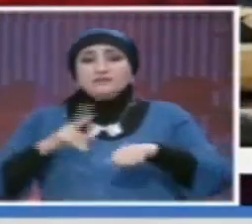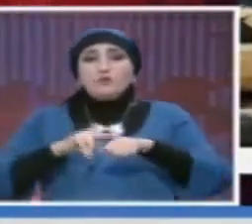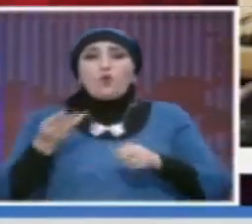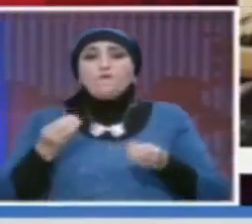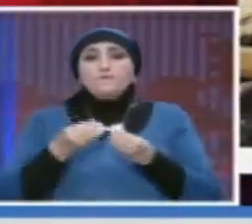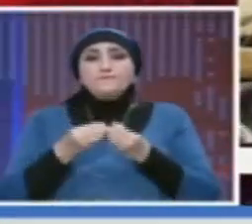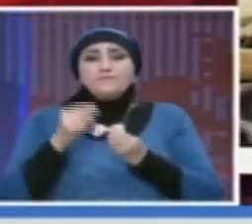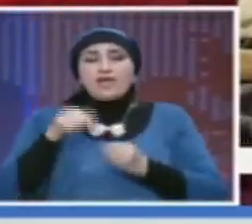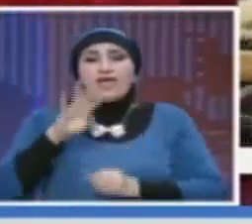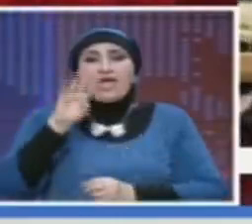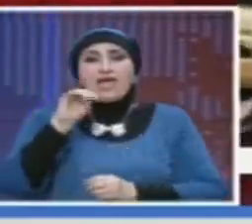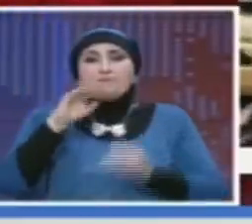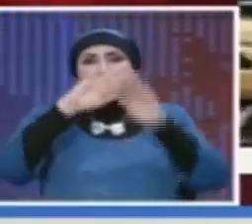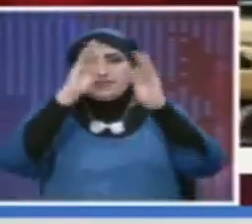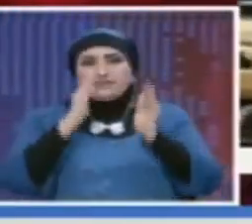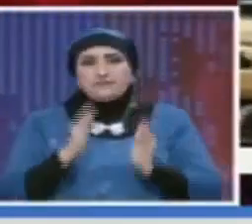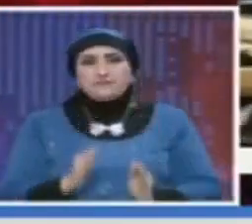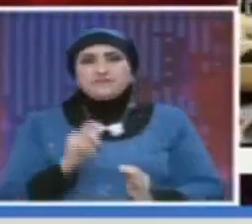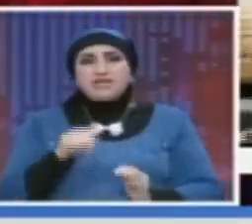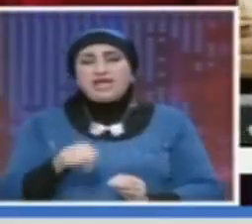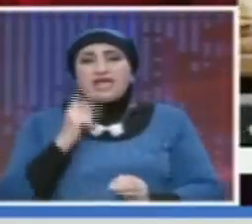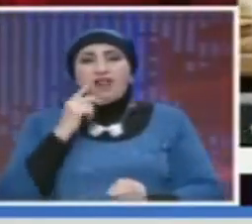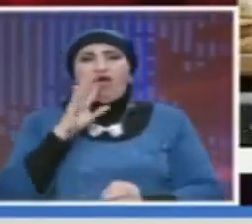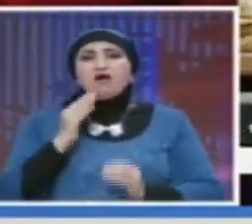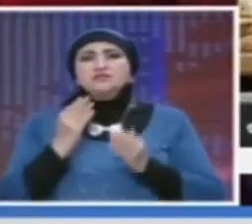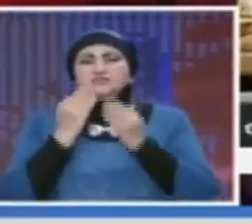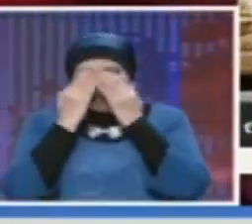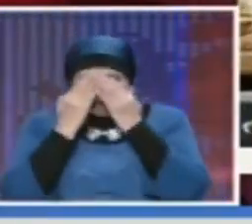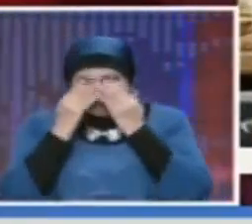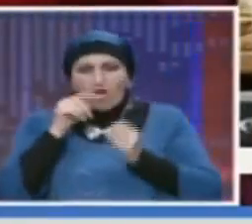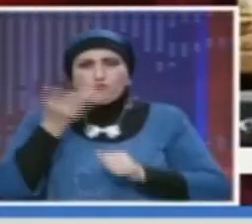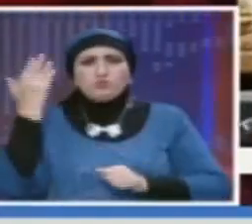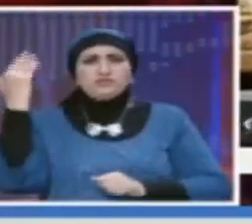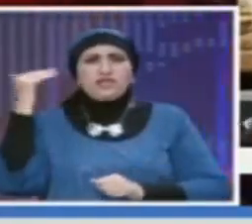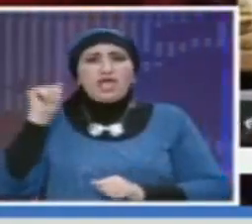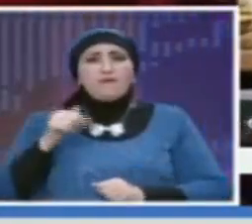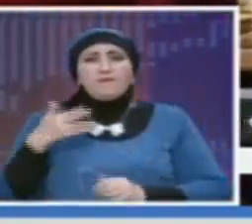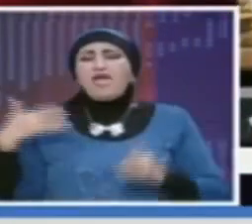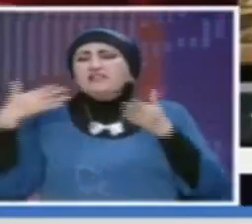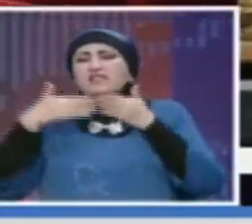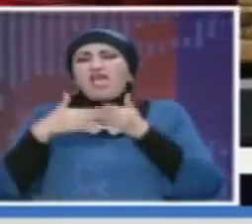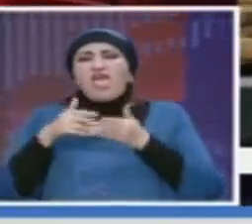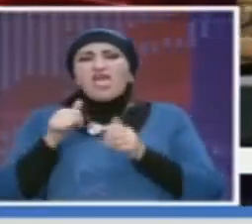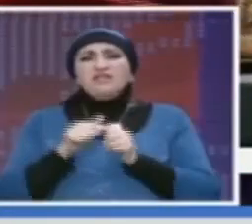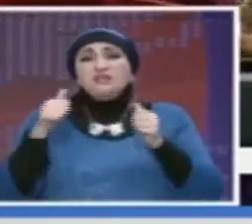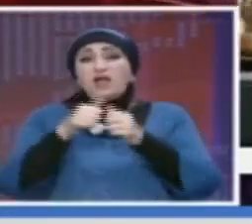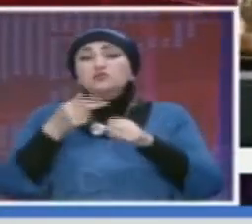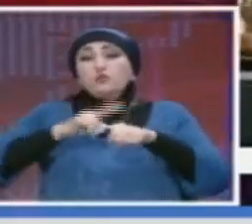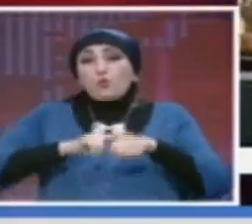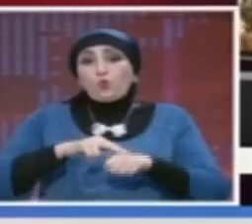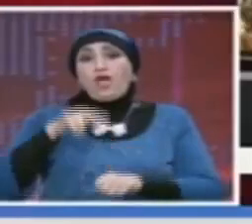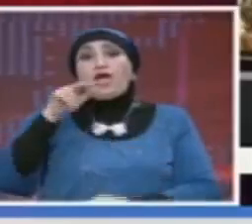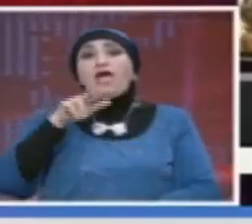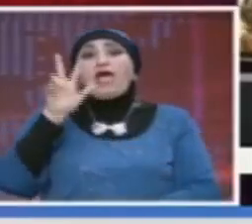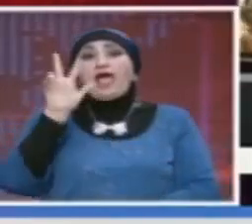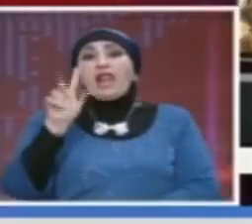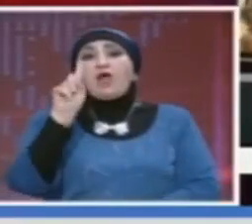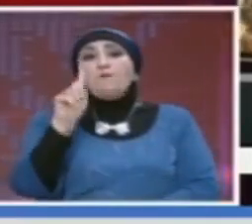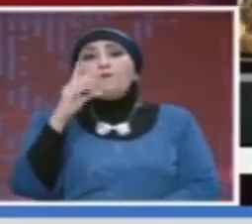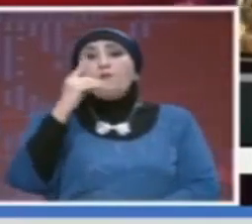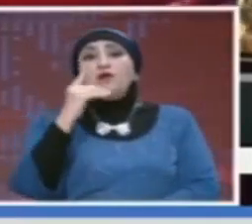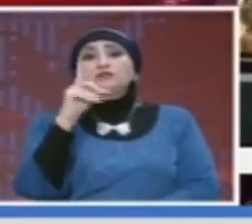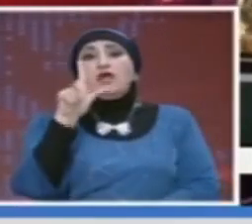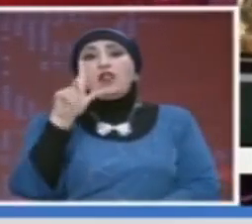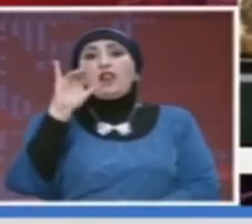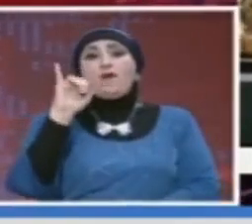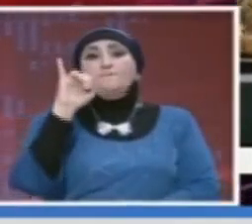أيضا 40 تمثال لمعبودات من العصر المتأخر والعصر البصلمي. إن